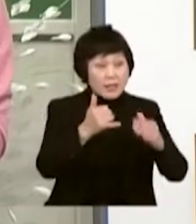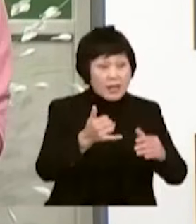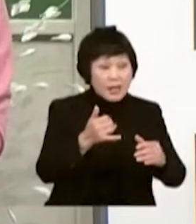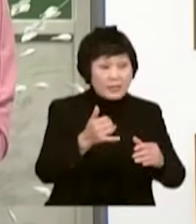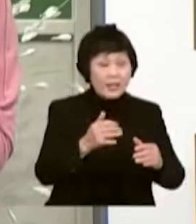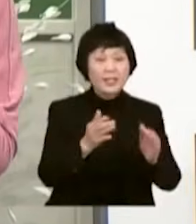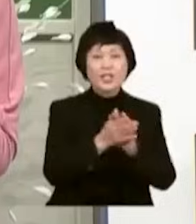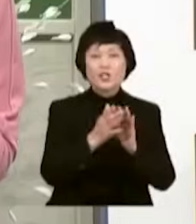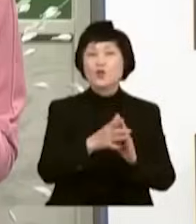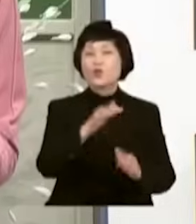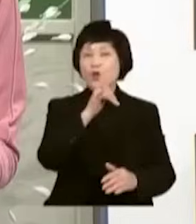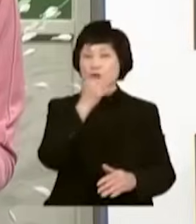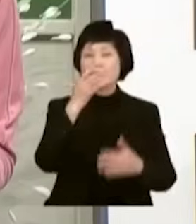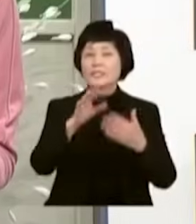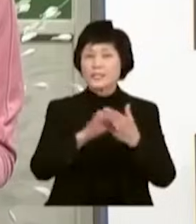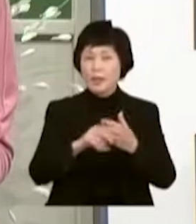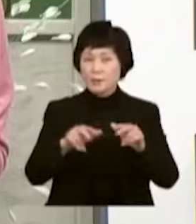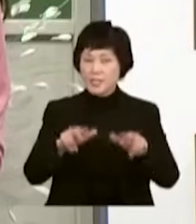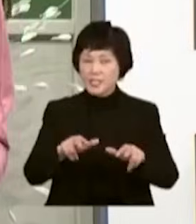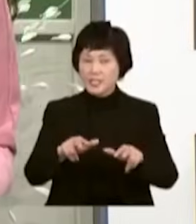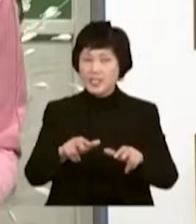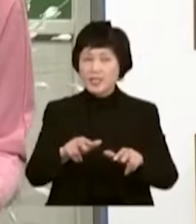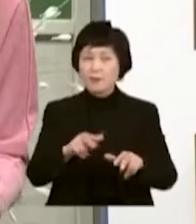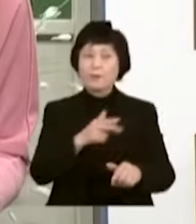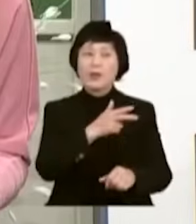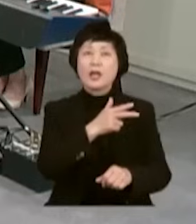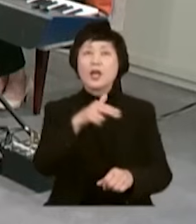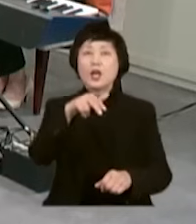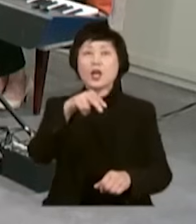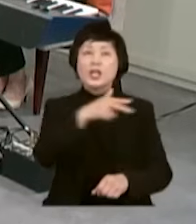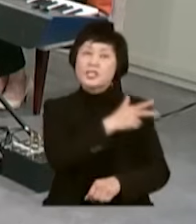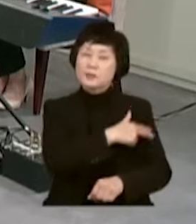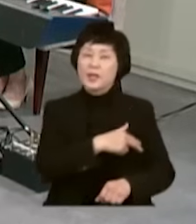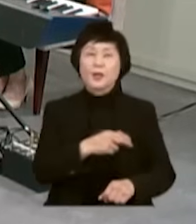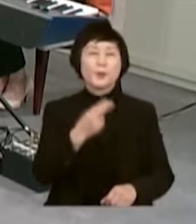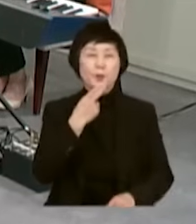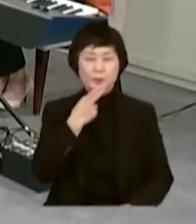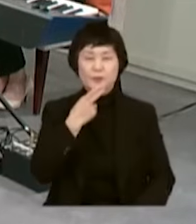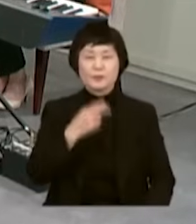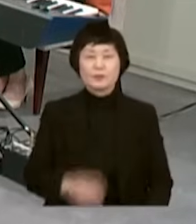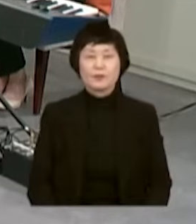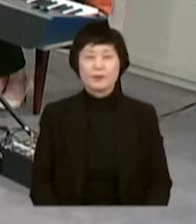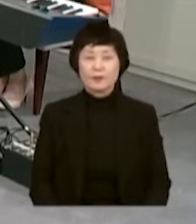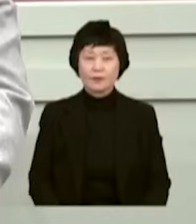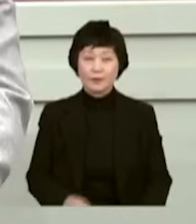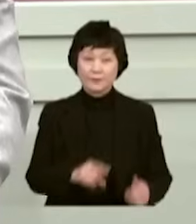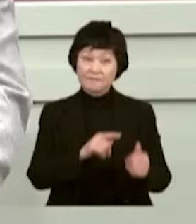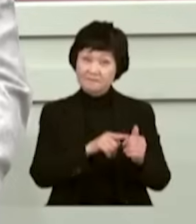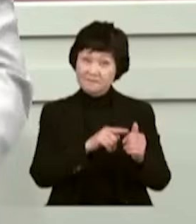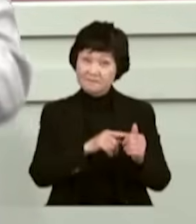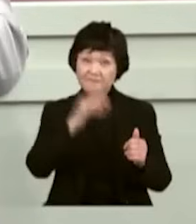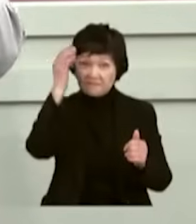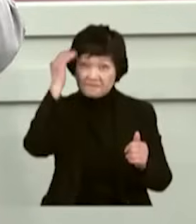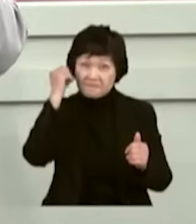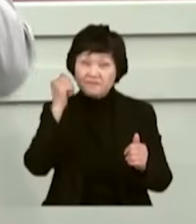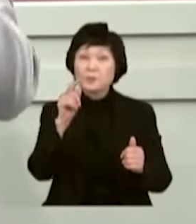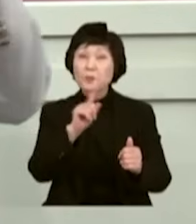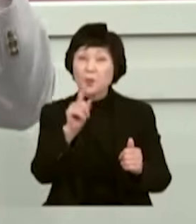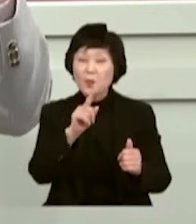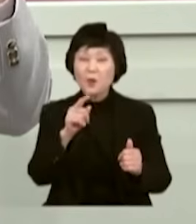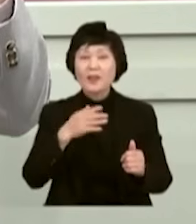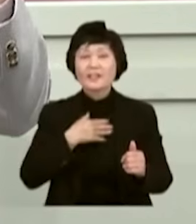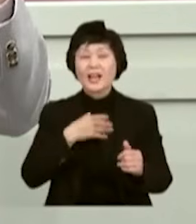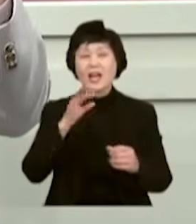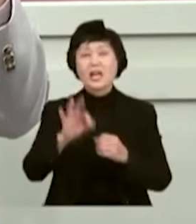있었다면 그러면 조용구 씨가 아마 오늘날 지금, 여기 없네. 예, 그럴 수도 있을 거라 이 친구가 기억이 나는 게 하나 있는데 네. 나는